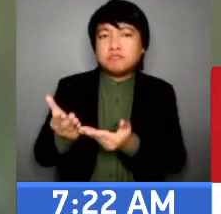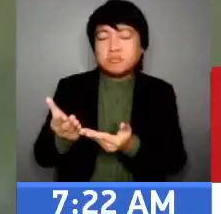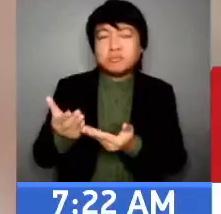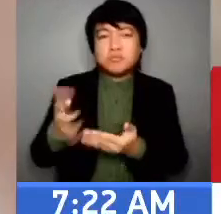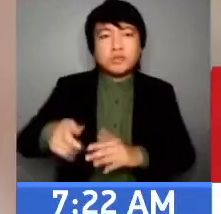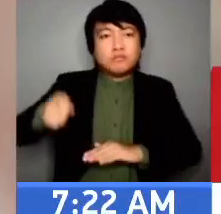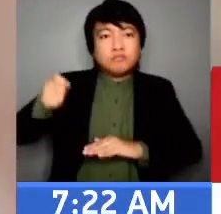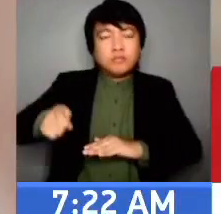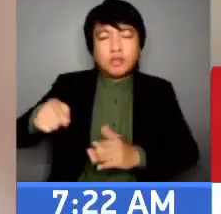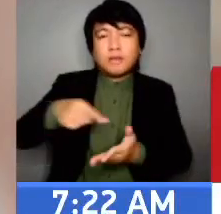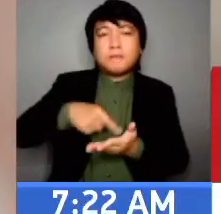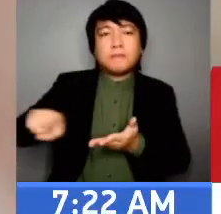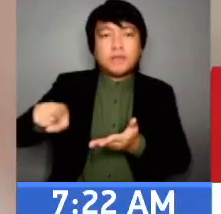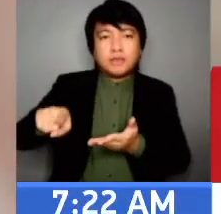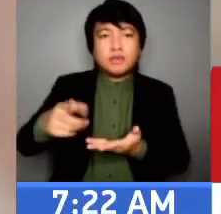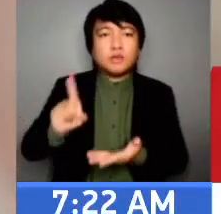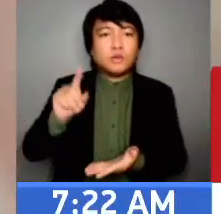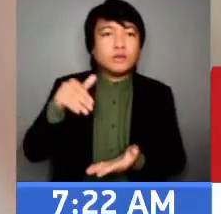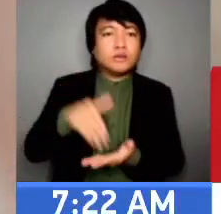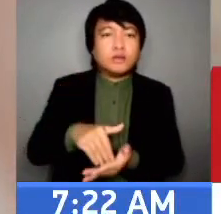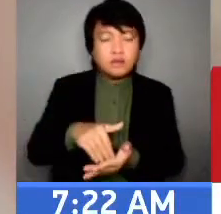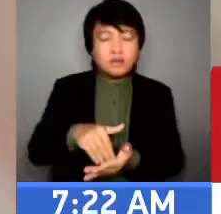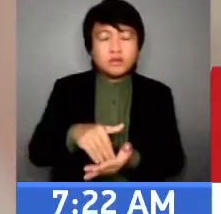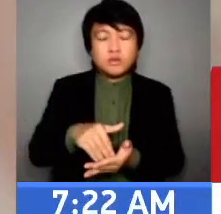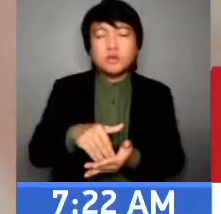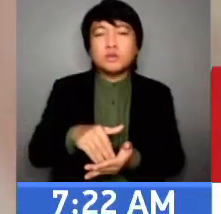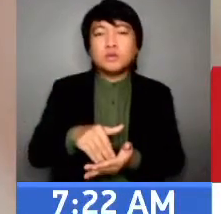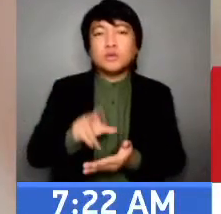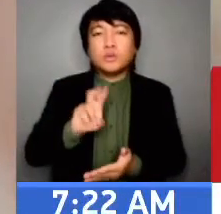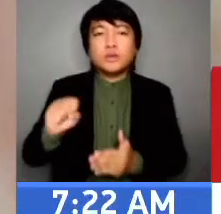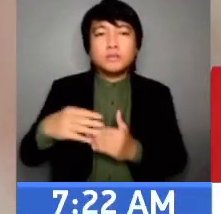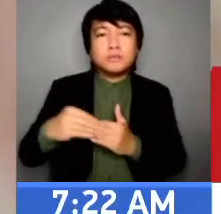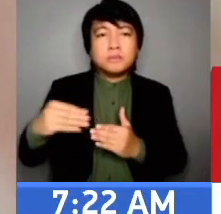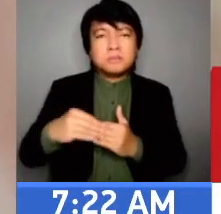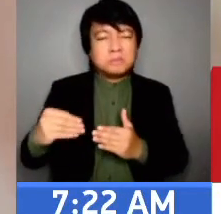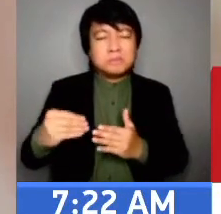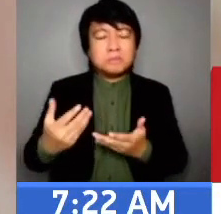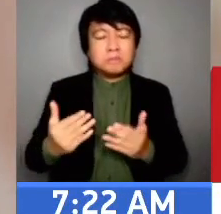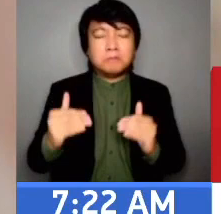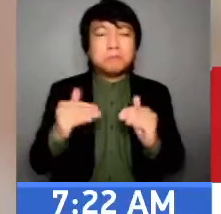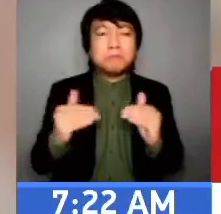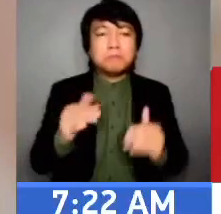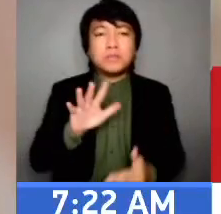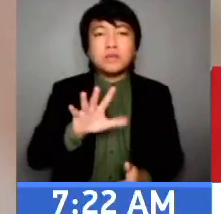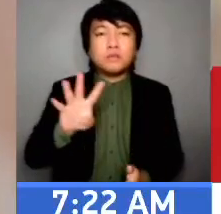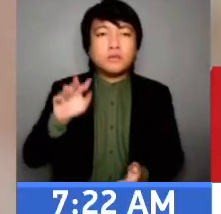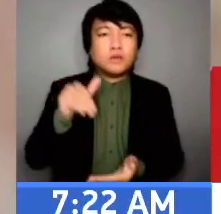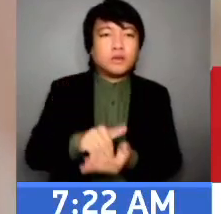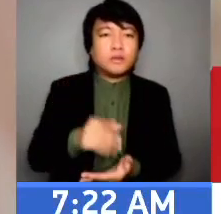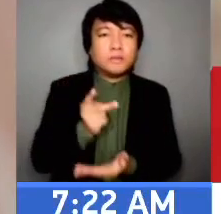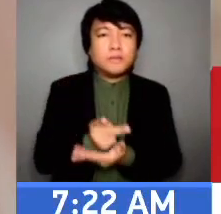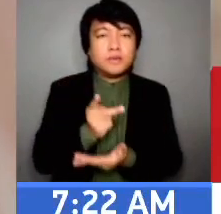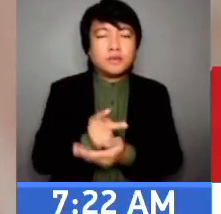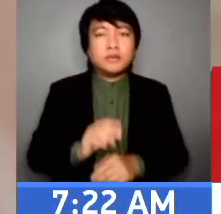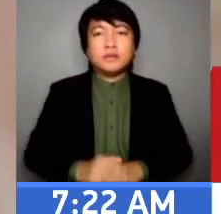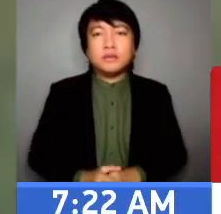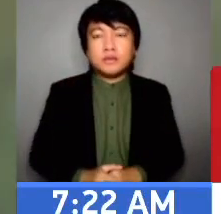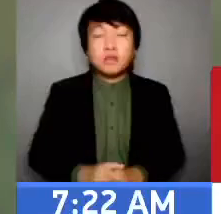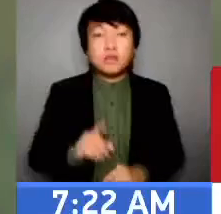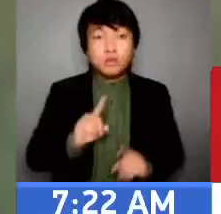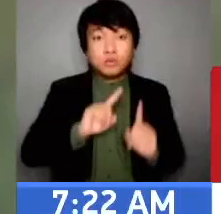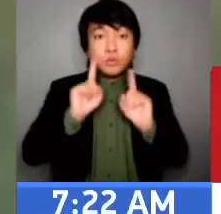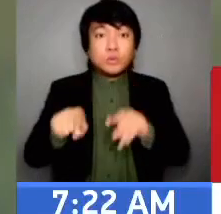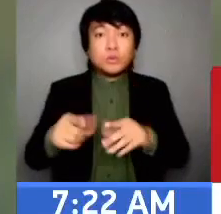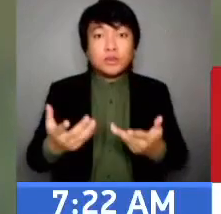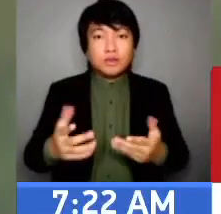multang $1,000 o mahigit 54,000 pesos. Itinuloy ni Gigi ang kanyang bakasyon sa Cayman Islands. Batay sa ulat ng ibang